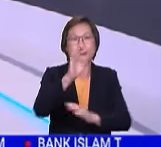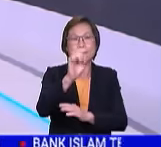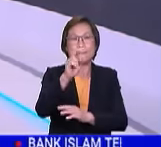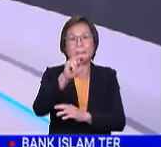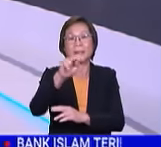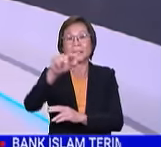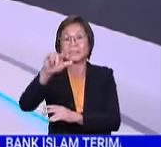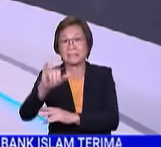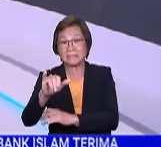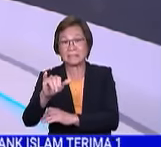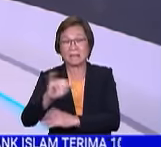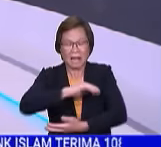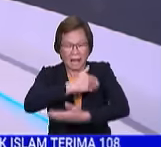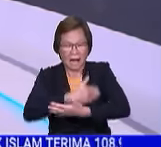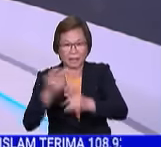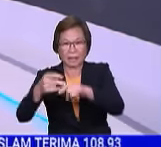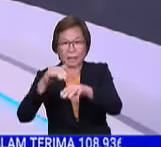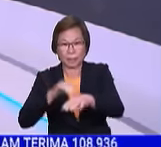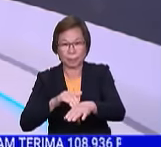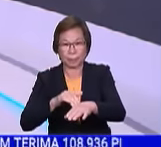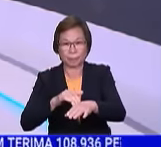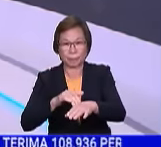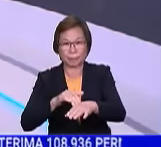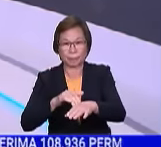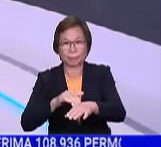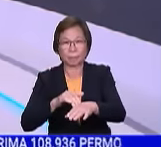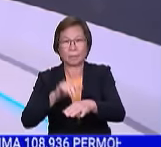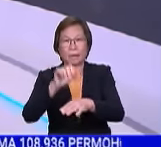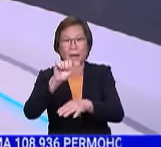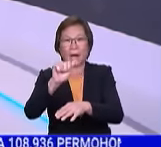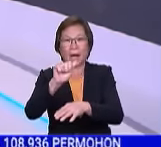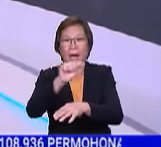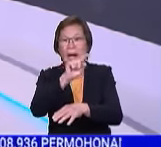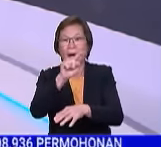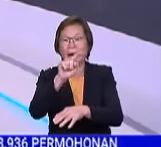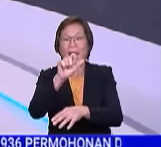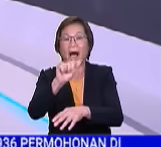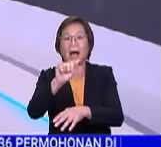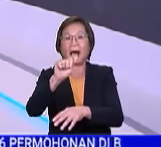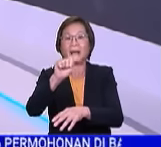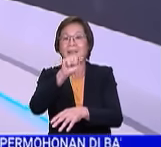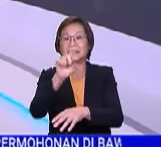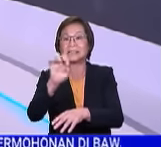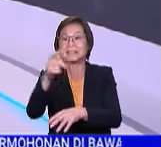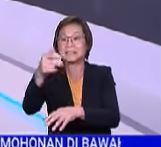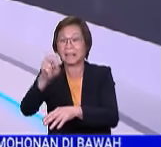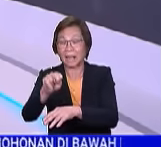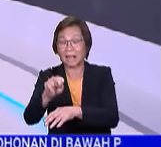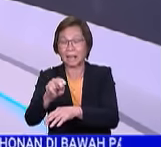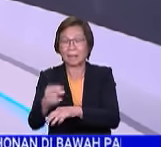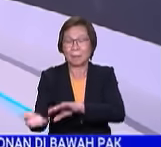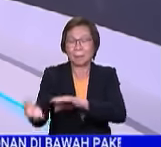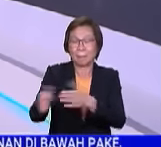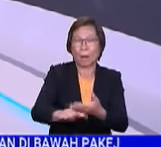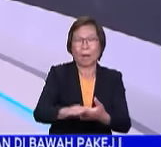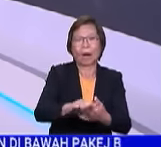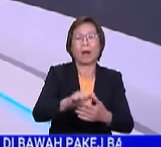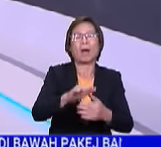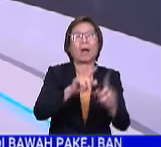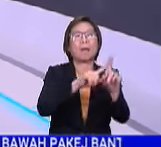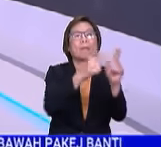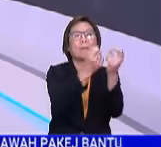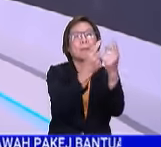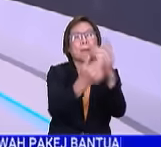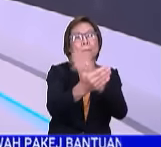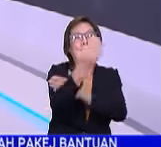Ibrahim yang juga anak kepada aktris Allahyarhamah Azian Irdawati menghembuskan nafas terakhir pukul 11 pagi